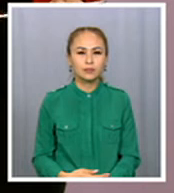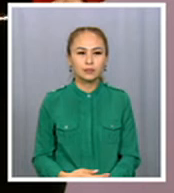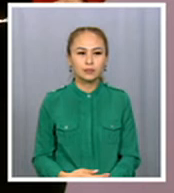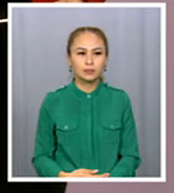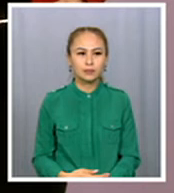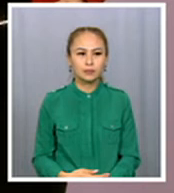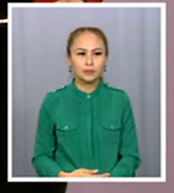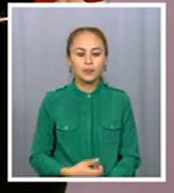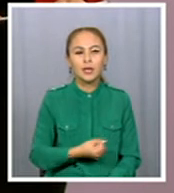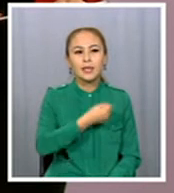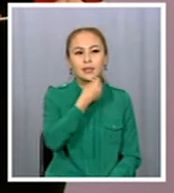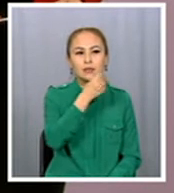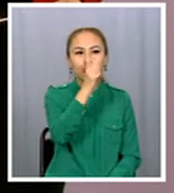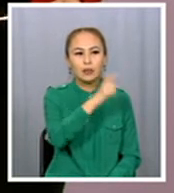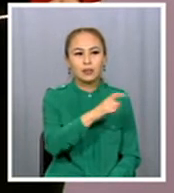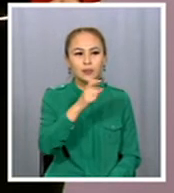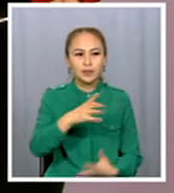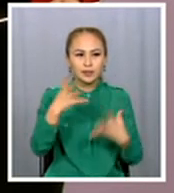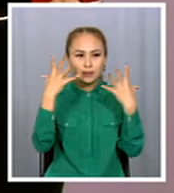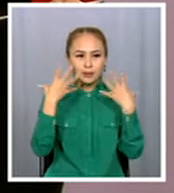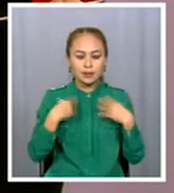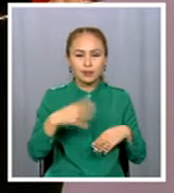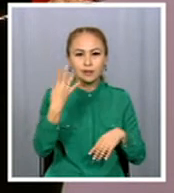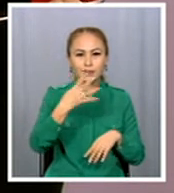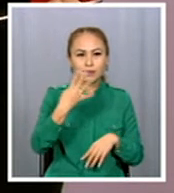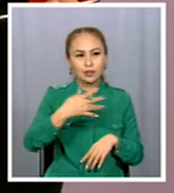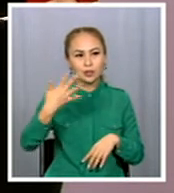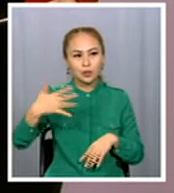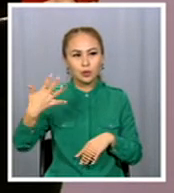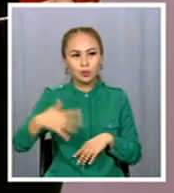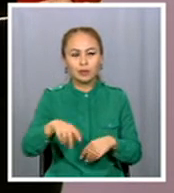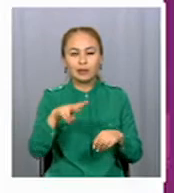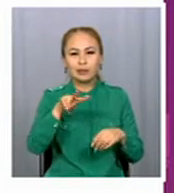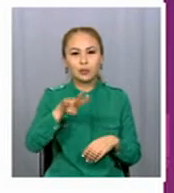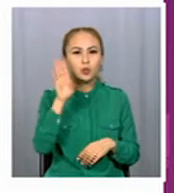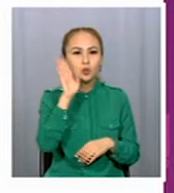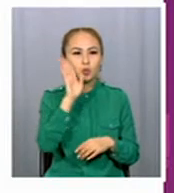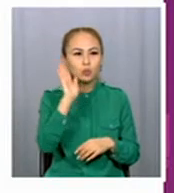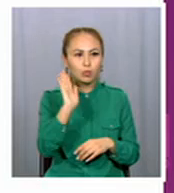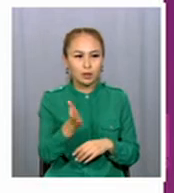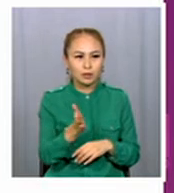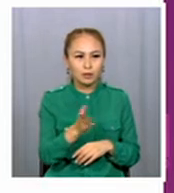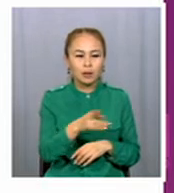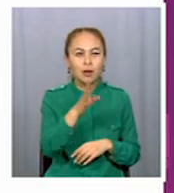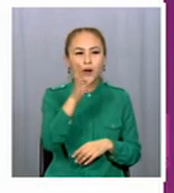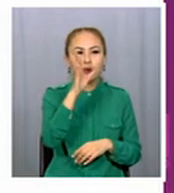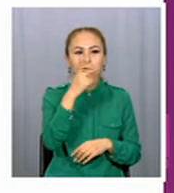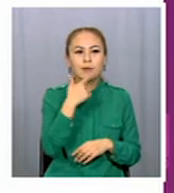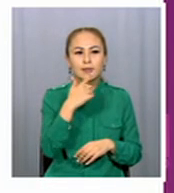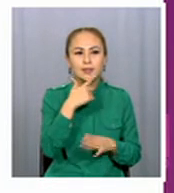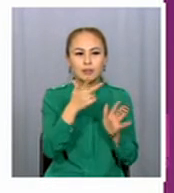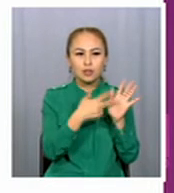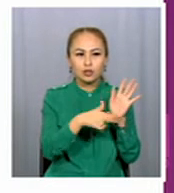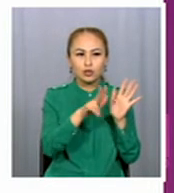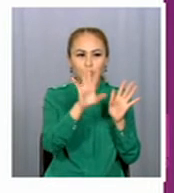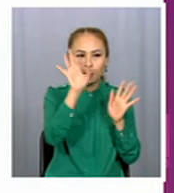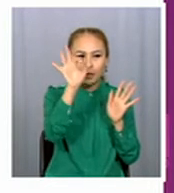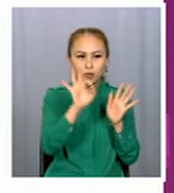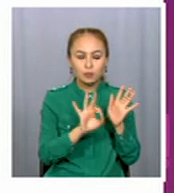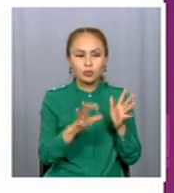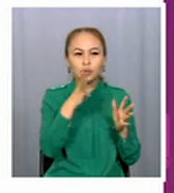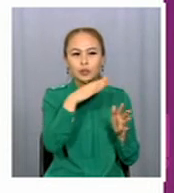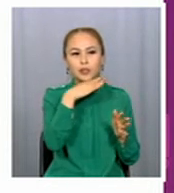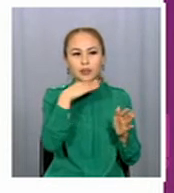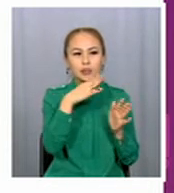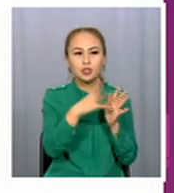оқиық. Ересек адамның денесінде 40-50 литр су болады. Қанның 83%, бұлшық